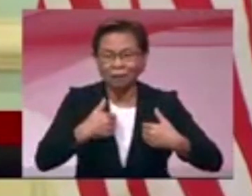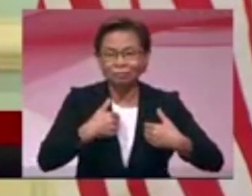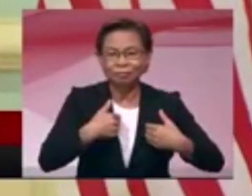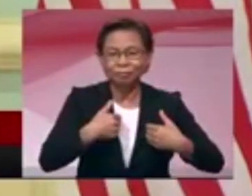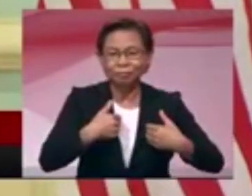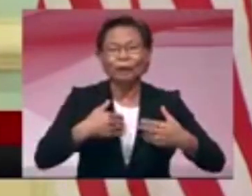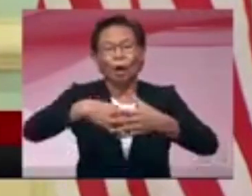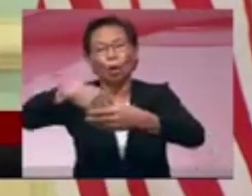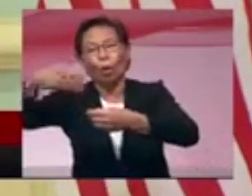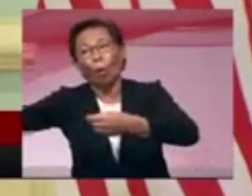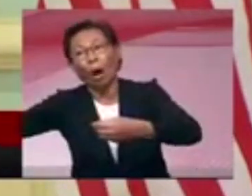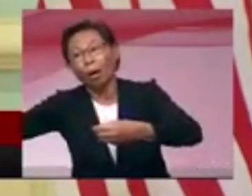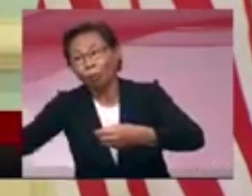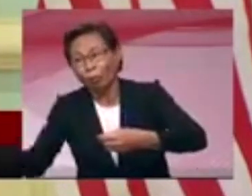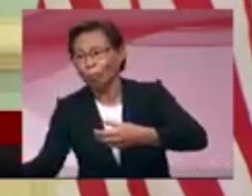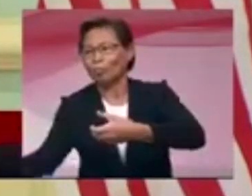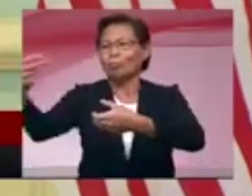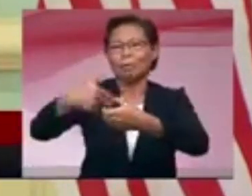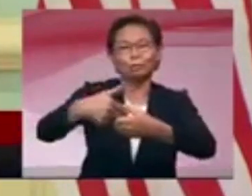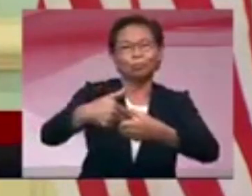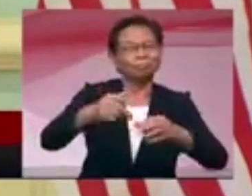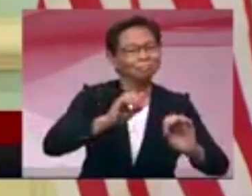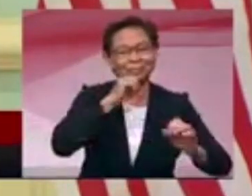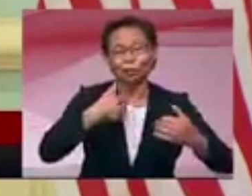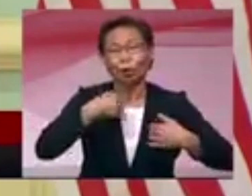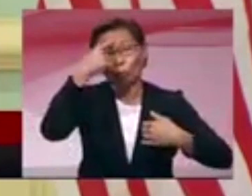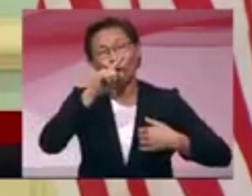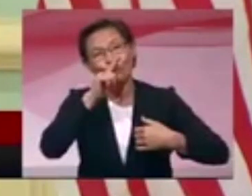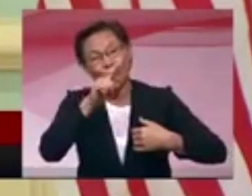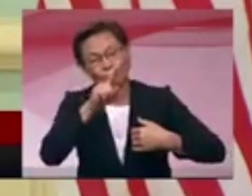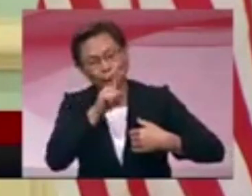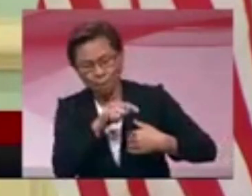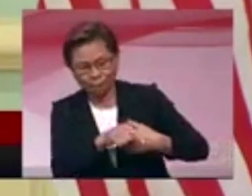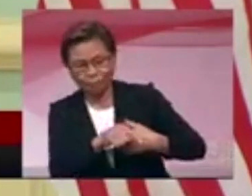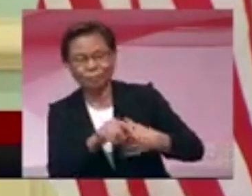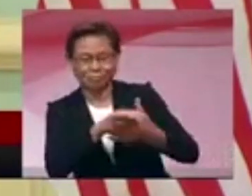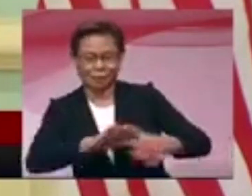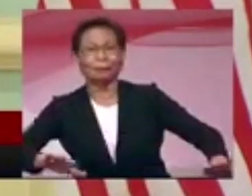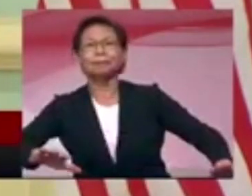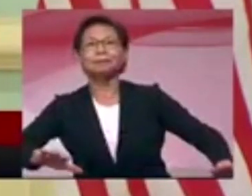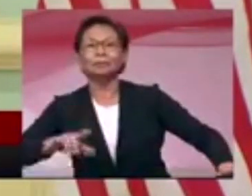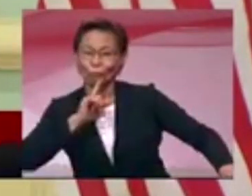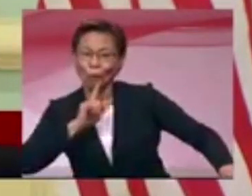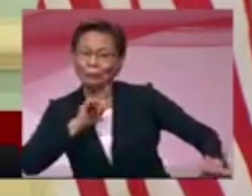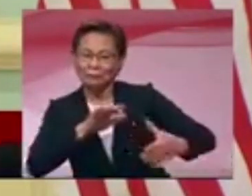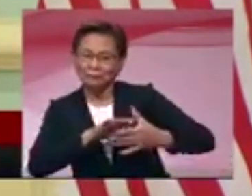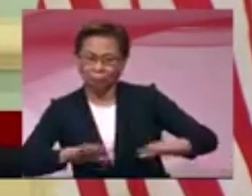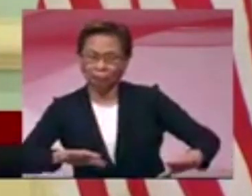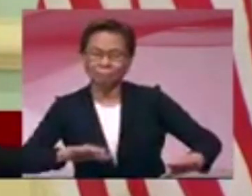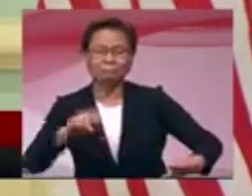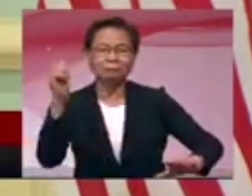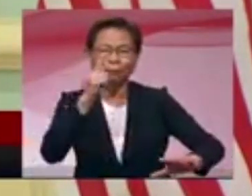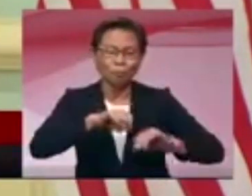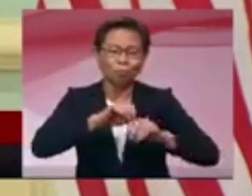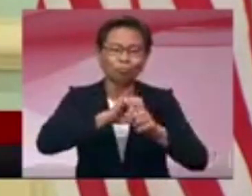individu daripada luar yang masuk ke dalam. Ini untuk memastikan mereka diselamatkan daripada